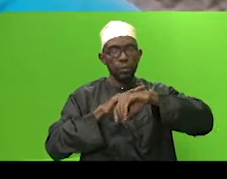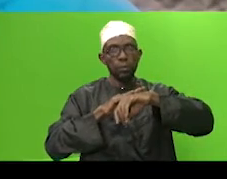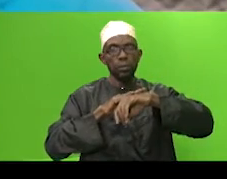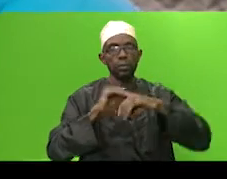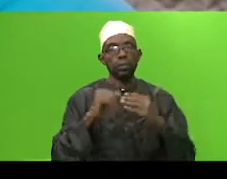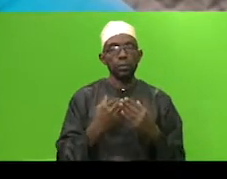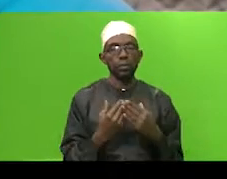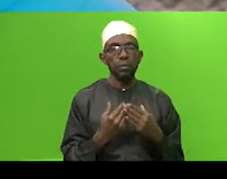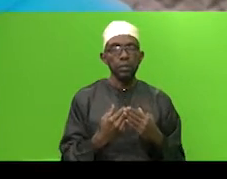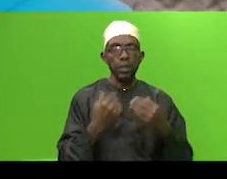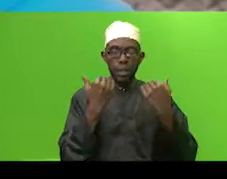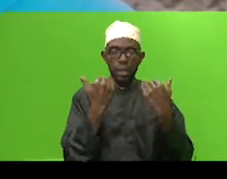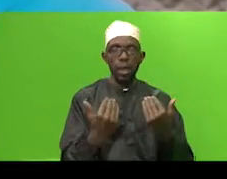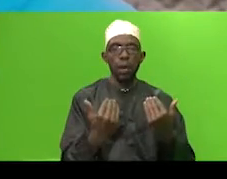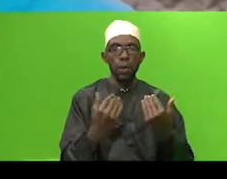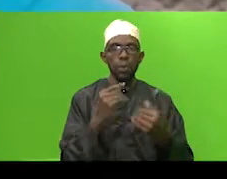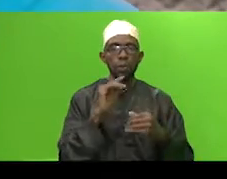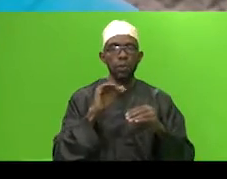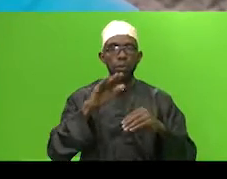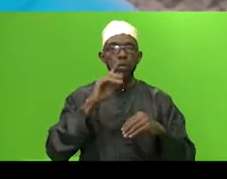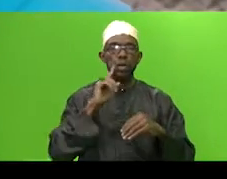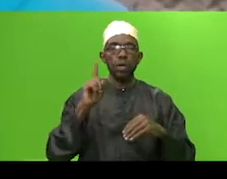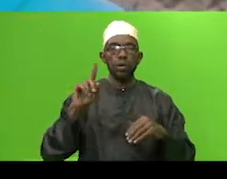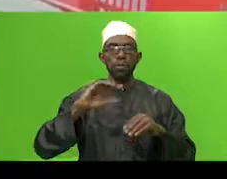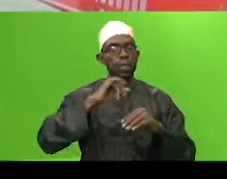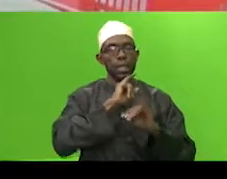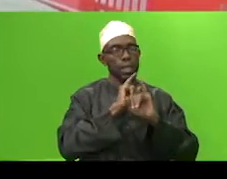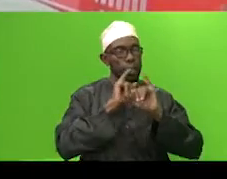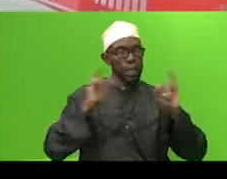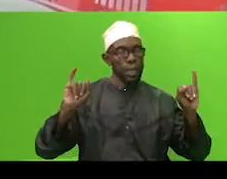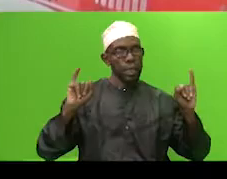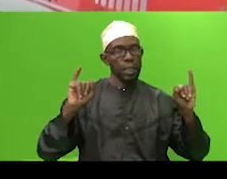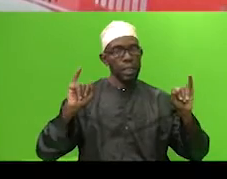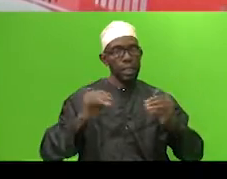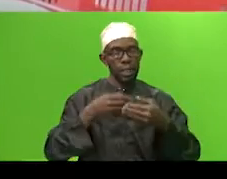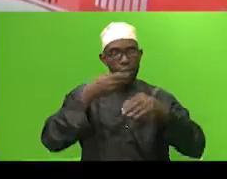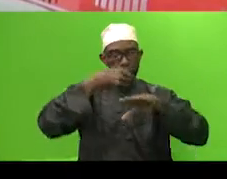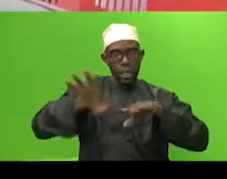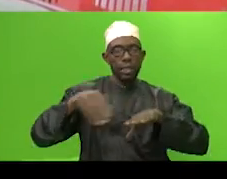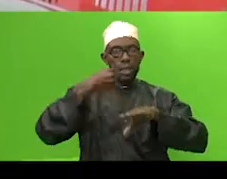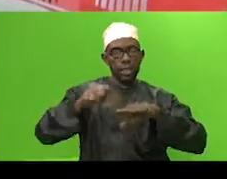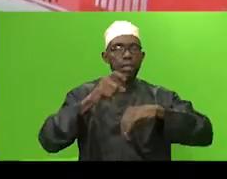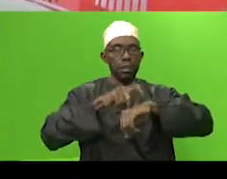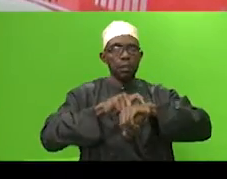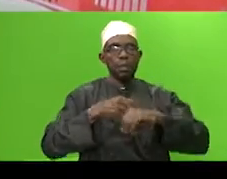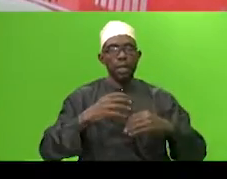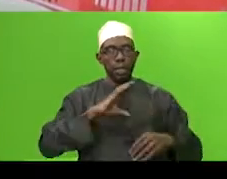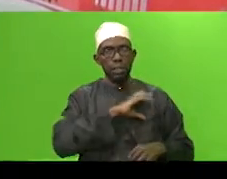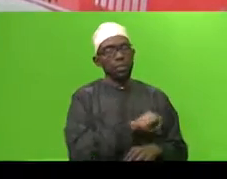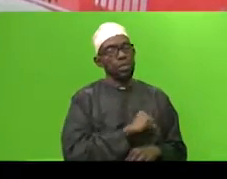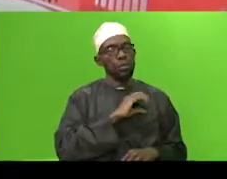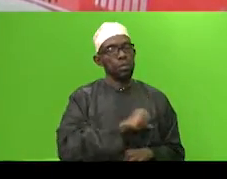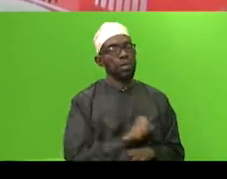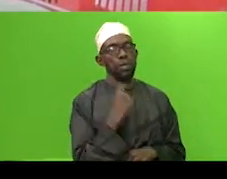kabisa. Sasa hii mji ni mzuri kabisa, ni msafi hivyo. Hasara ndio mingi, lakini tunavumilia tu,